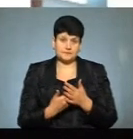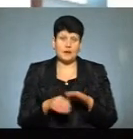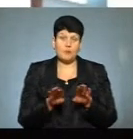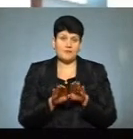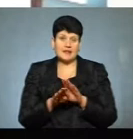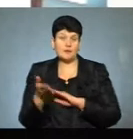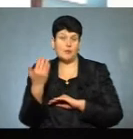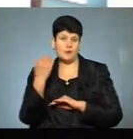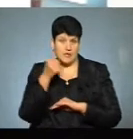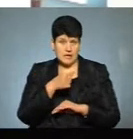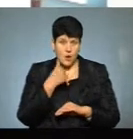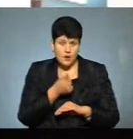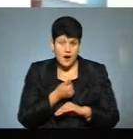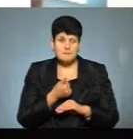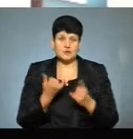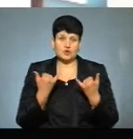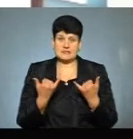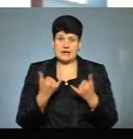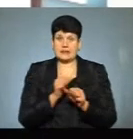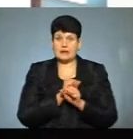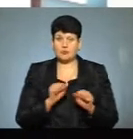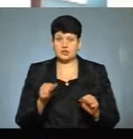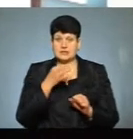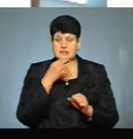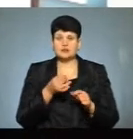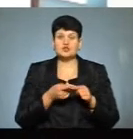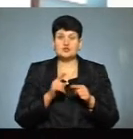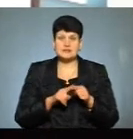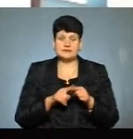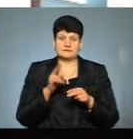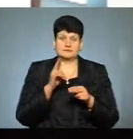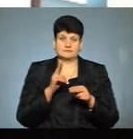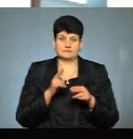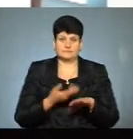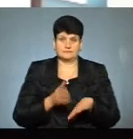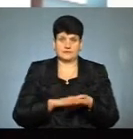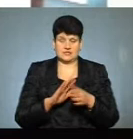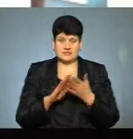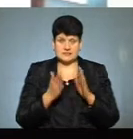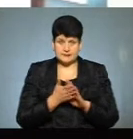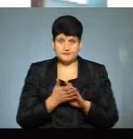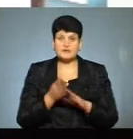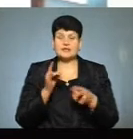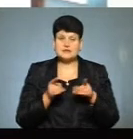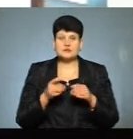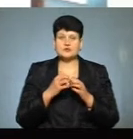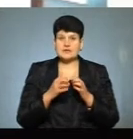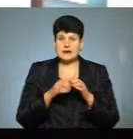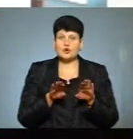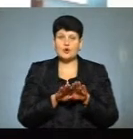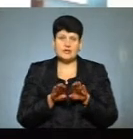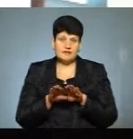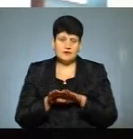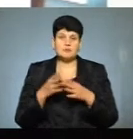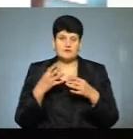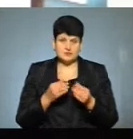з попередніми роками, то зараз не можна сказати, що такий критичний стан. Дійсно, середнього рівня ми вже